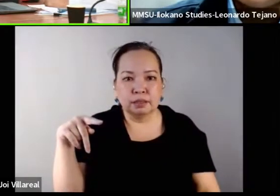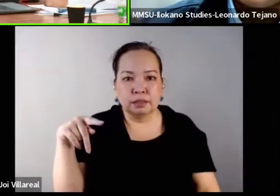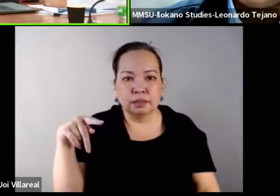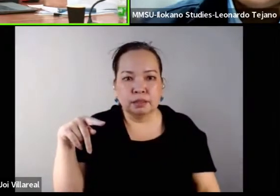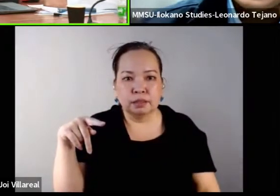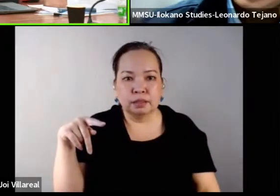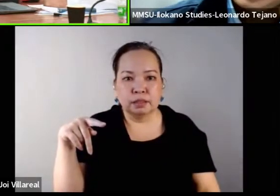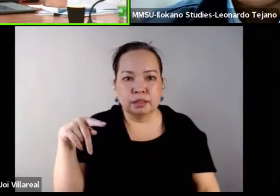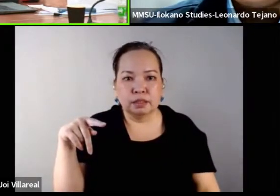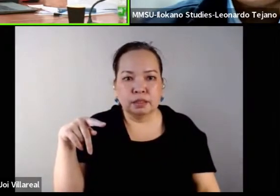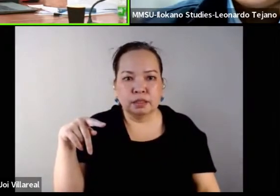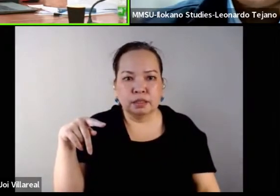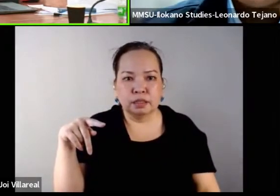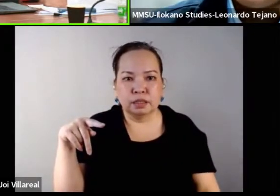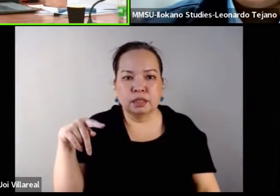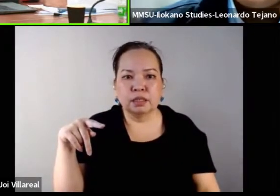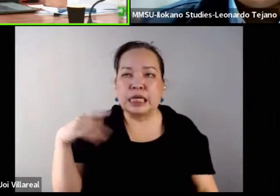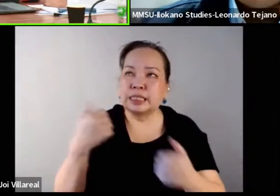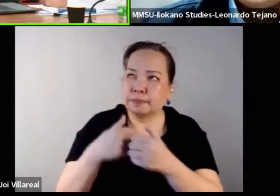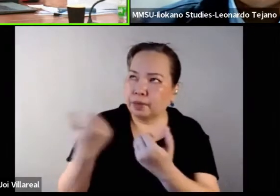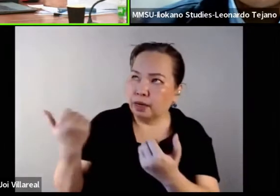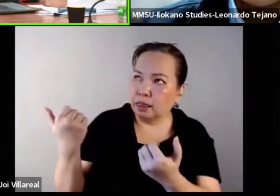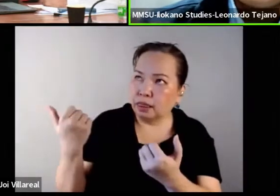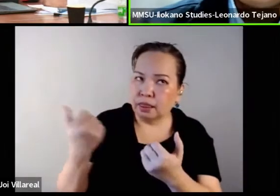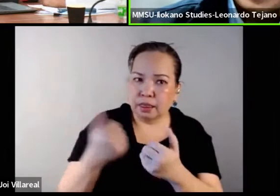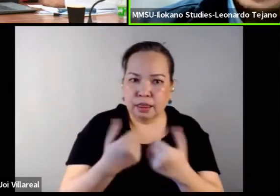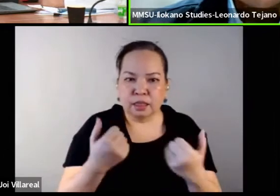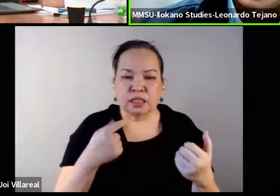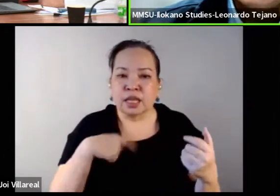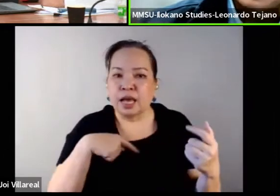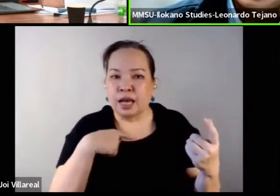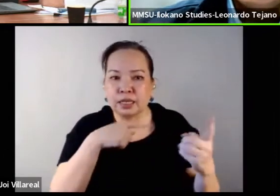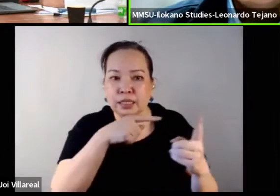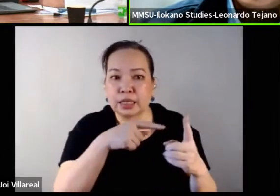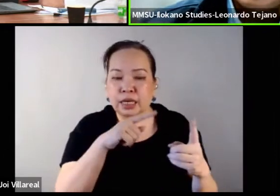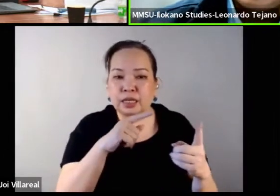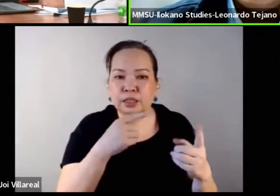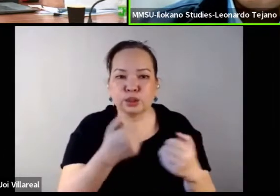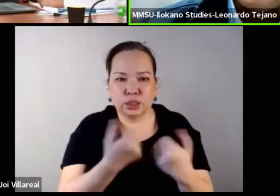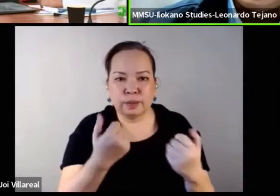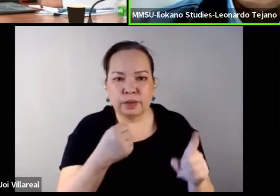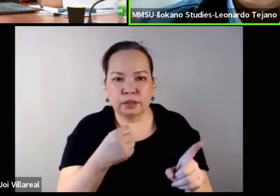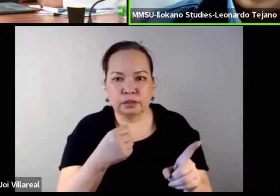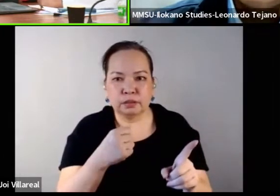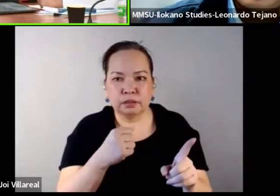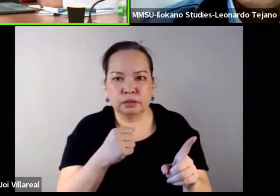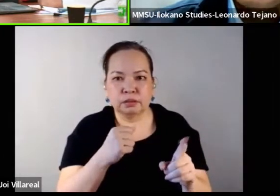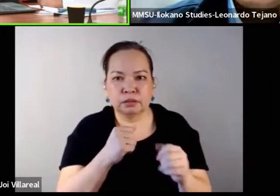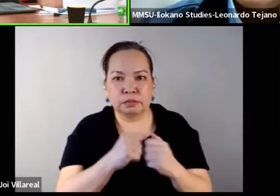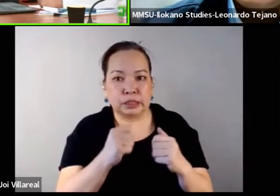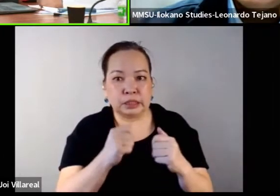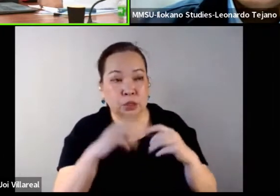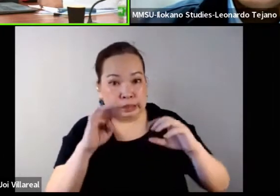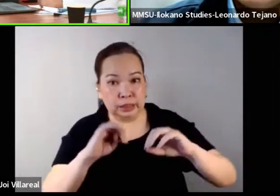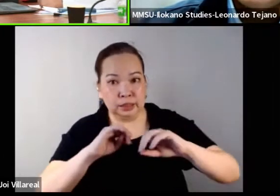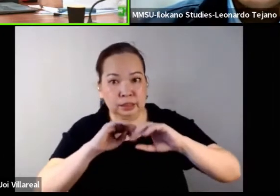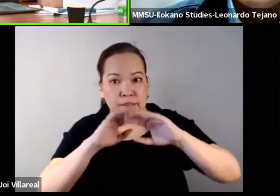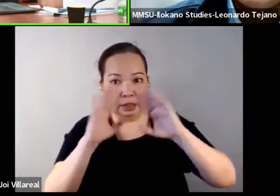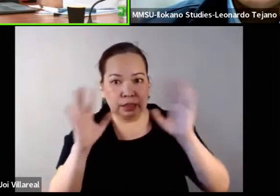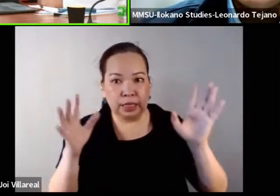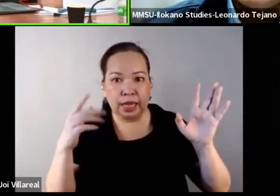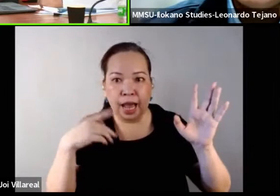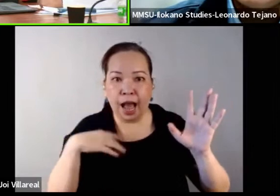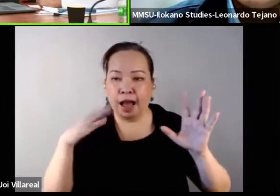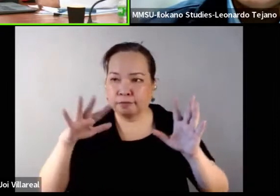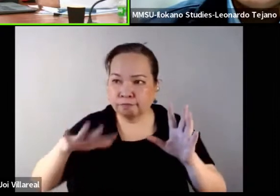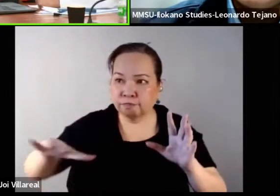nila. Is that correct? Tama? Yes, Mr. Chair. Yeah, so klaro tayo na may dominant